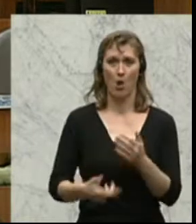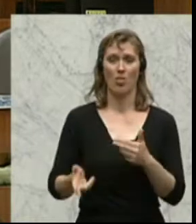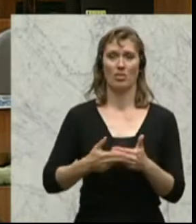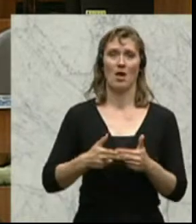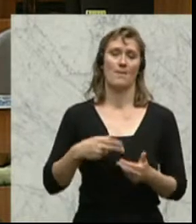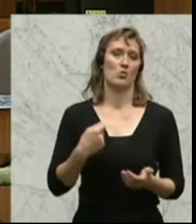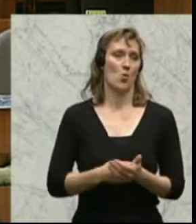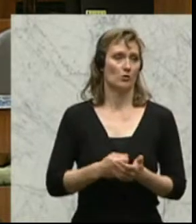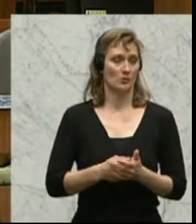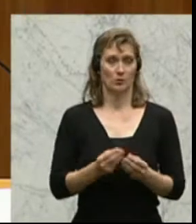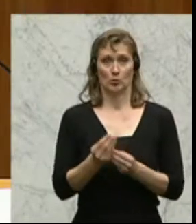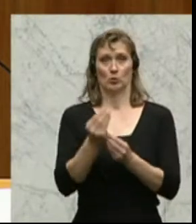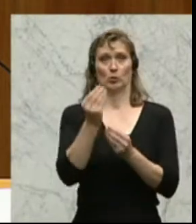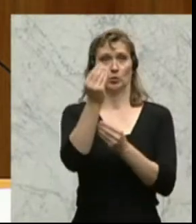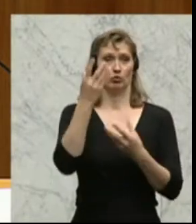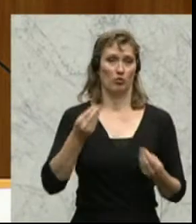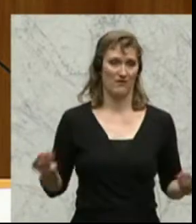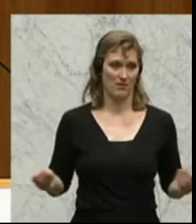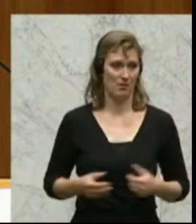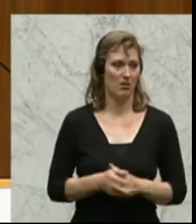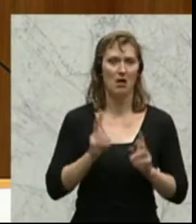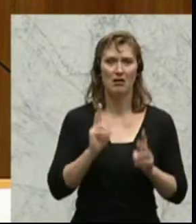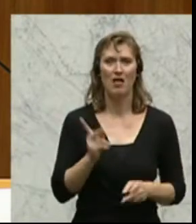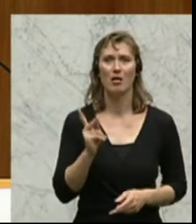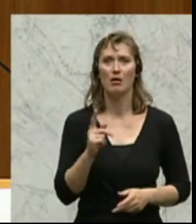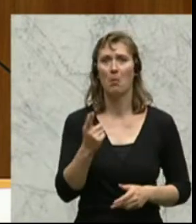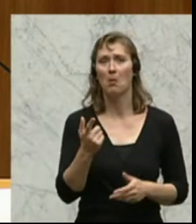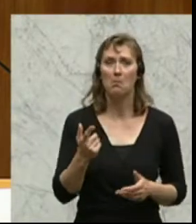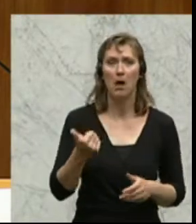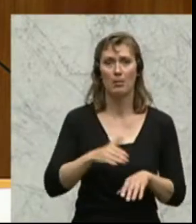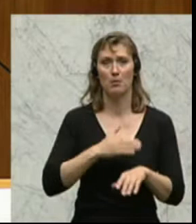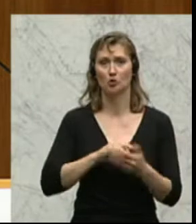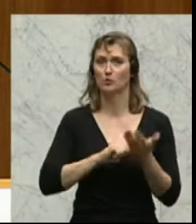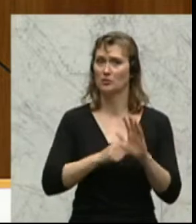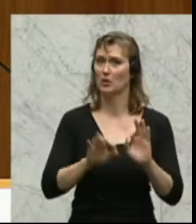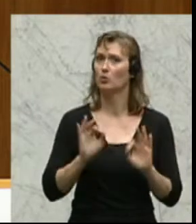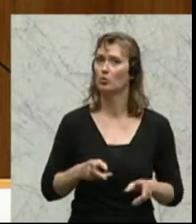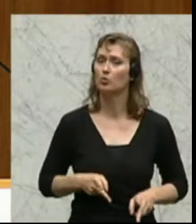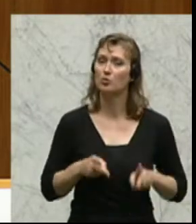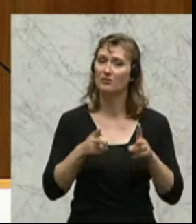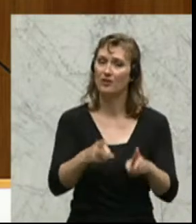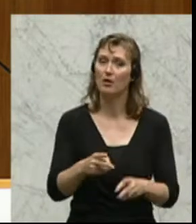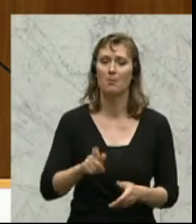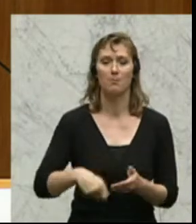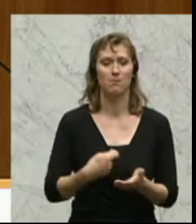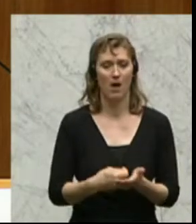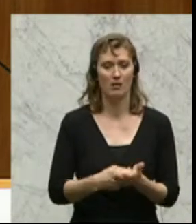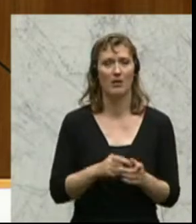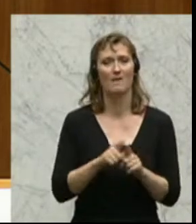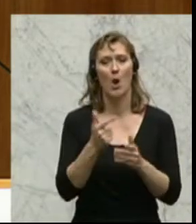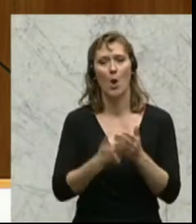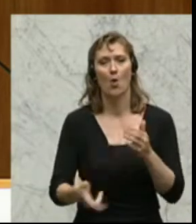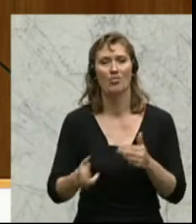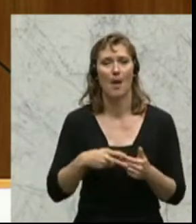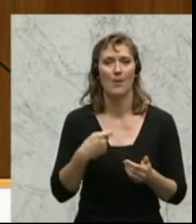dadurch verursacht. Hier könnten die Kammern mit einem guten Beispiel vorangehen und ihren Beitrag zu einer Lohnnebenkostensenkung